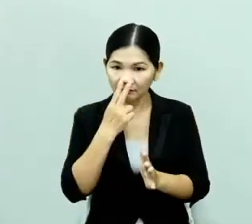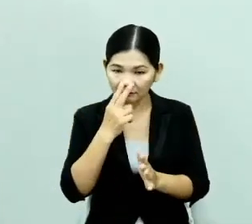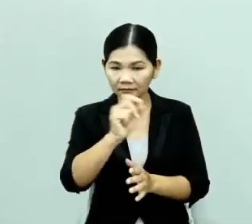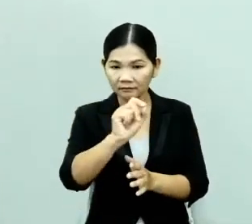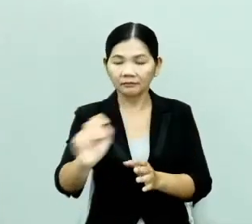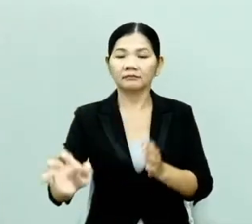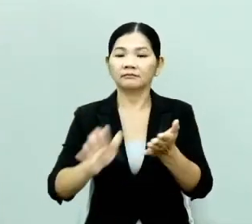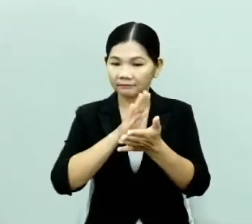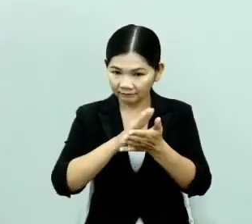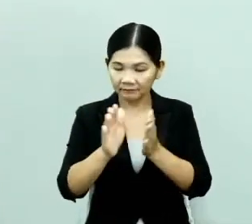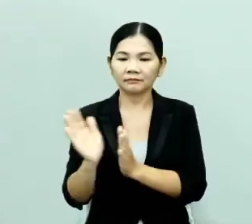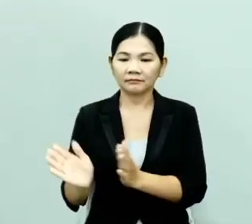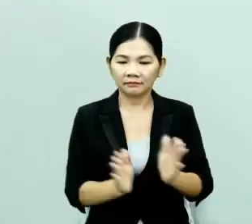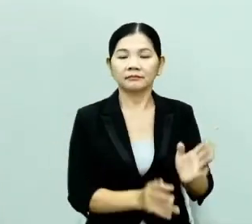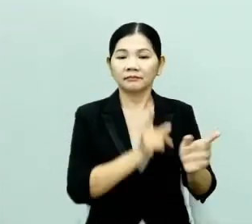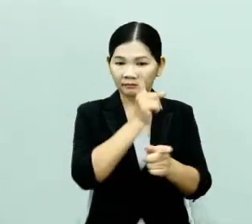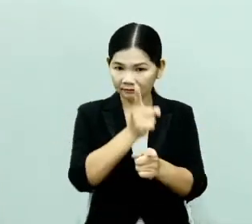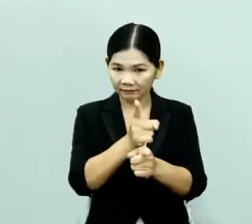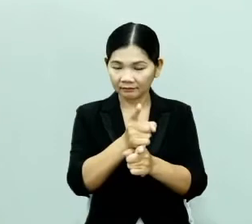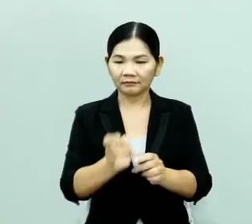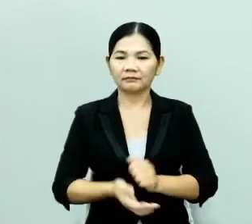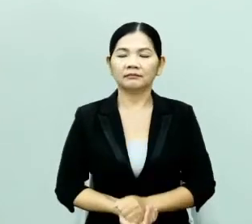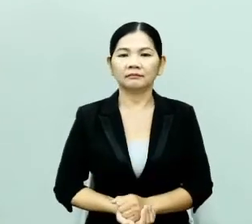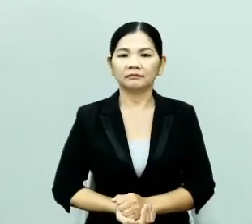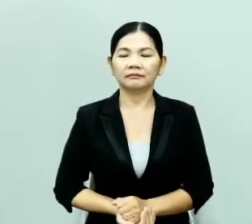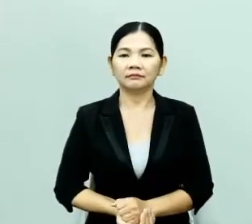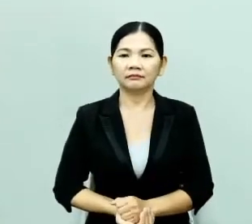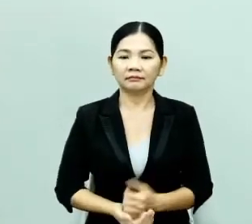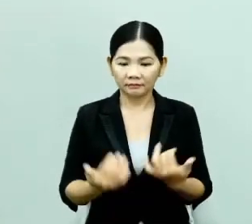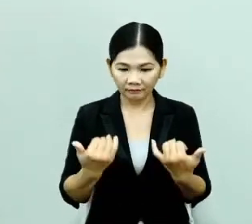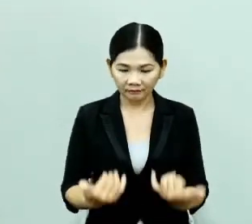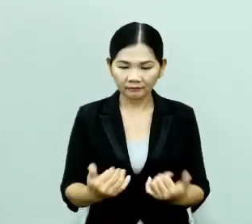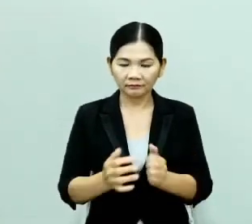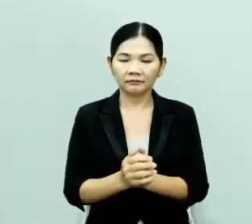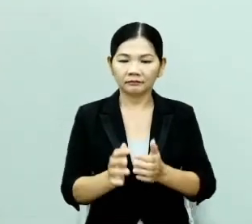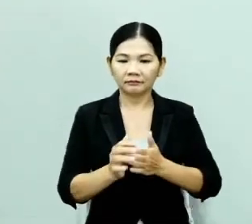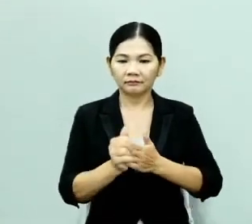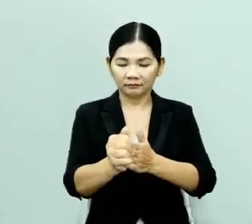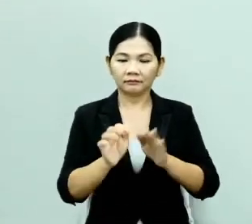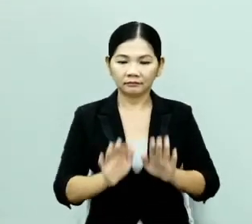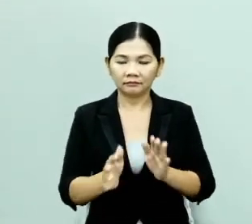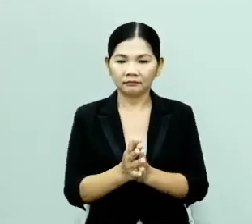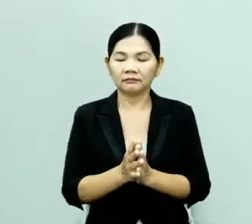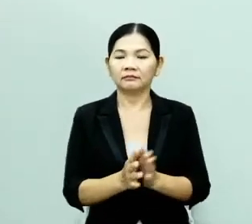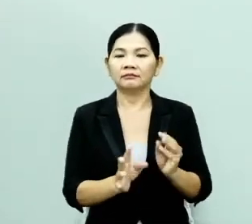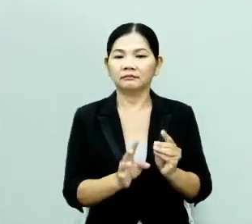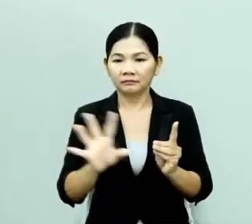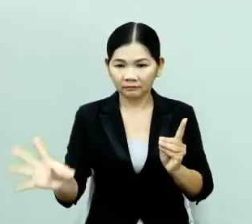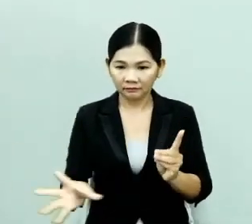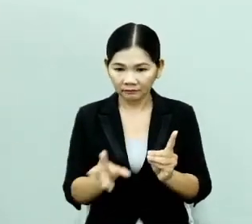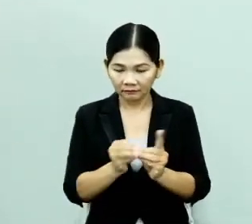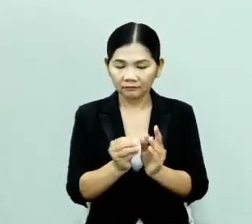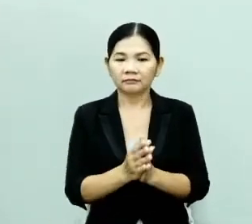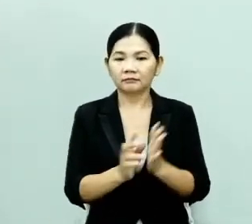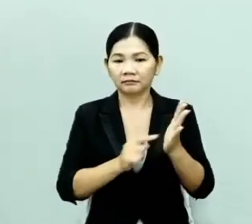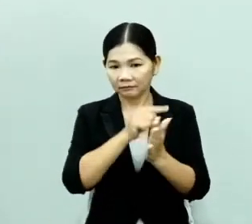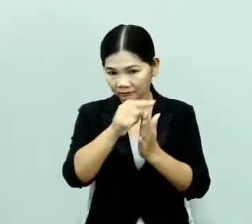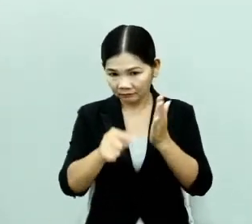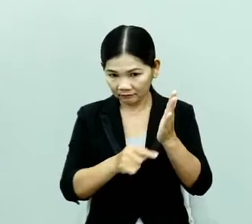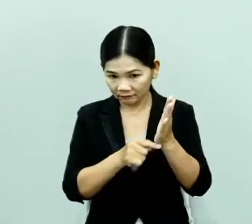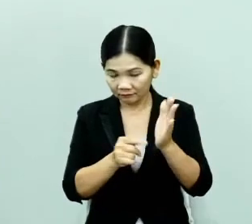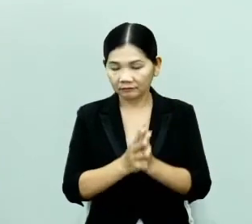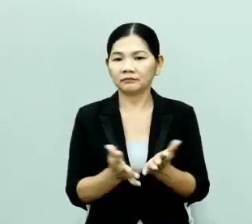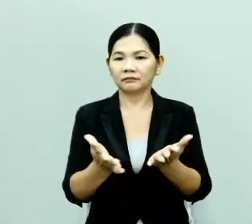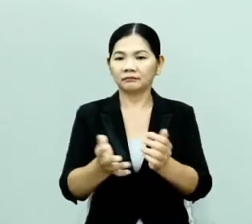រសេរបានស្អាតហើយនឹងត្រឹមត្រូវគ្រប់គ្រប់គ្នាណាឥឡូវនេះអ្នកគ្រូនឹងនាំកូនកូនទៅផ្សំប្រកបសូរដោយប្រើ